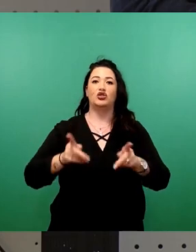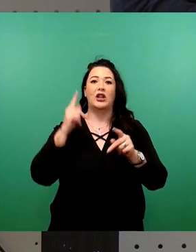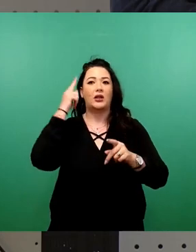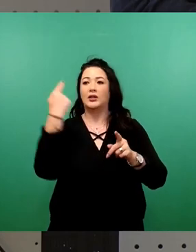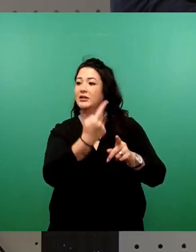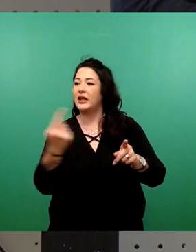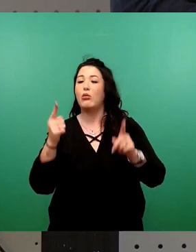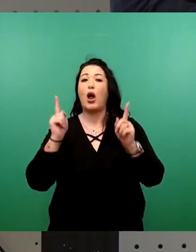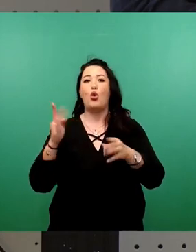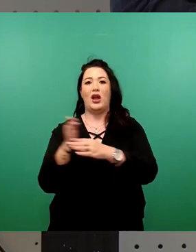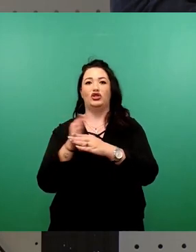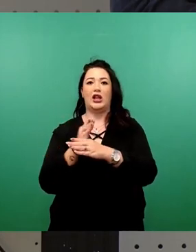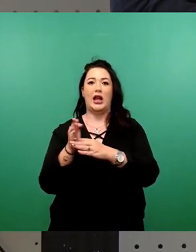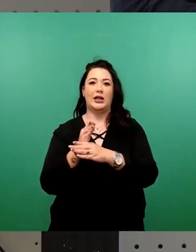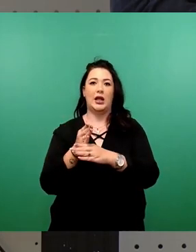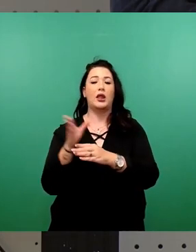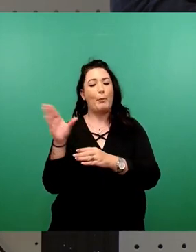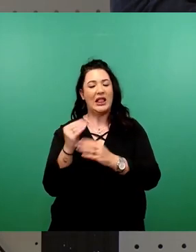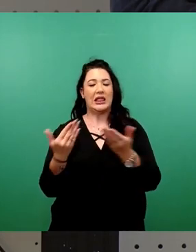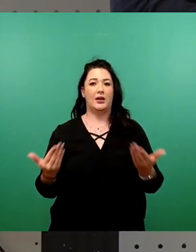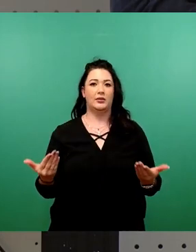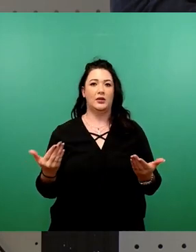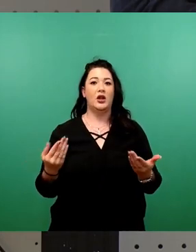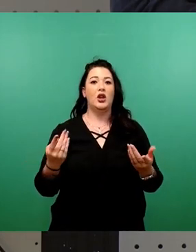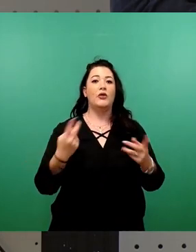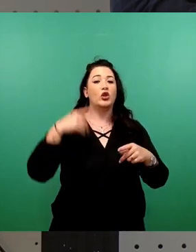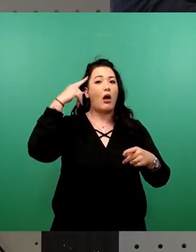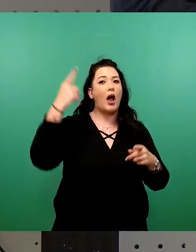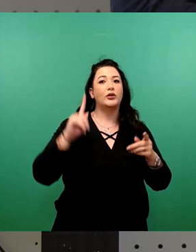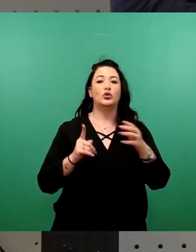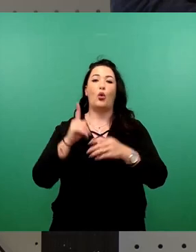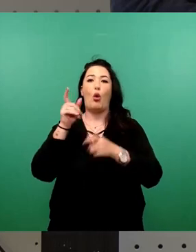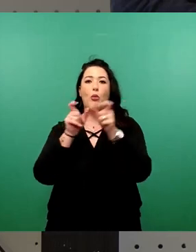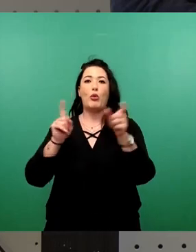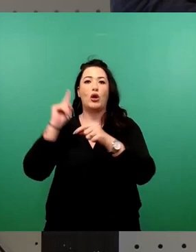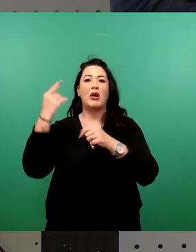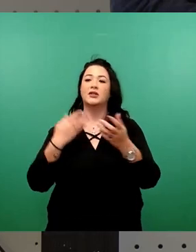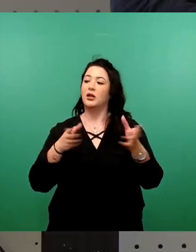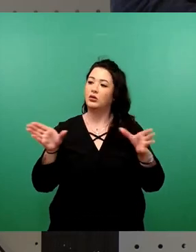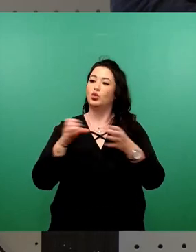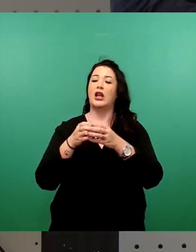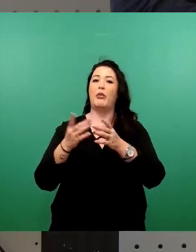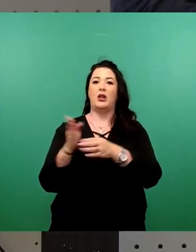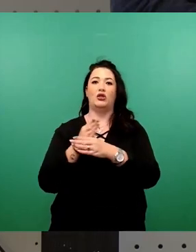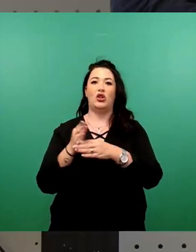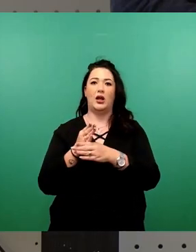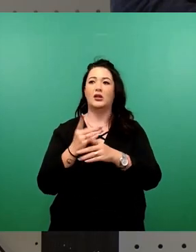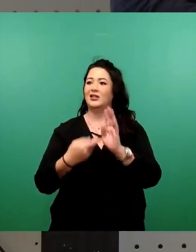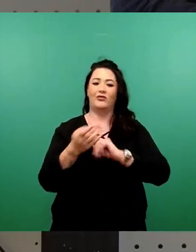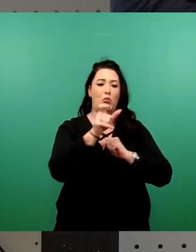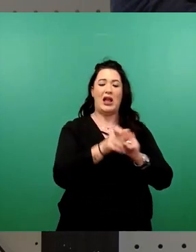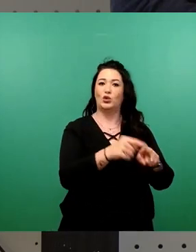vertrauensvollen Zusammenarbeit mit dem Rat und dem Oberbürgermeister, da sehen Sie, haben auch gerade eben begründet, dass das gar nicht in den Personen liegt, sondern in einer